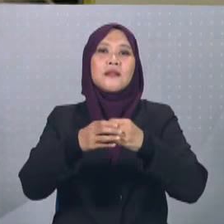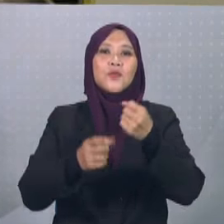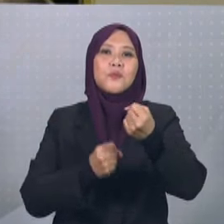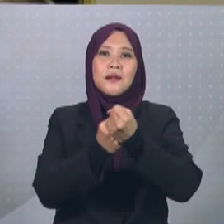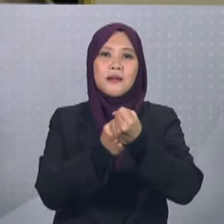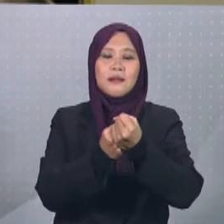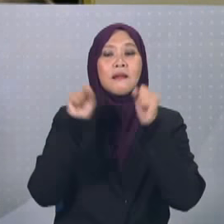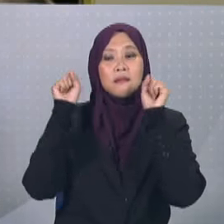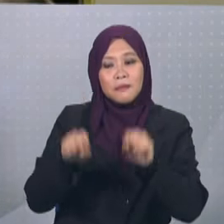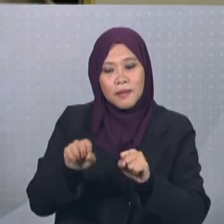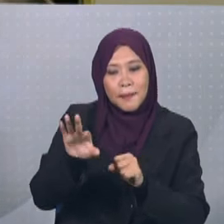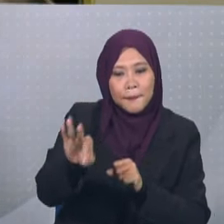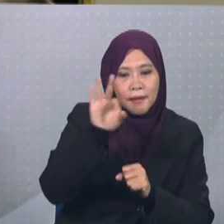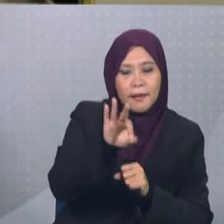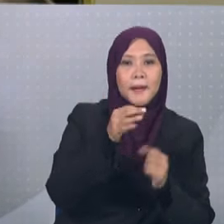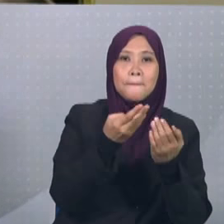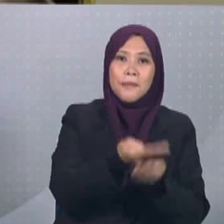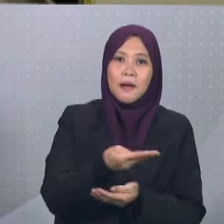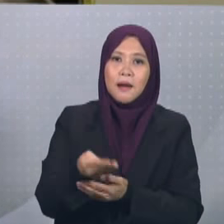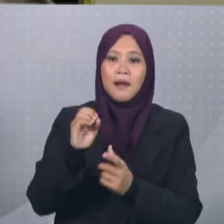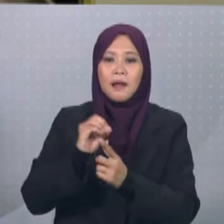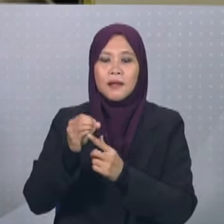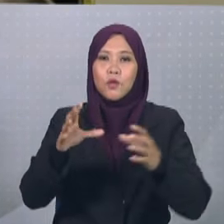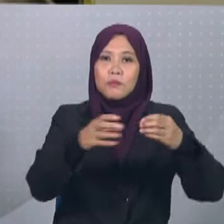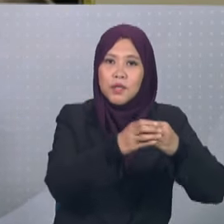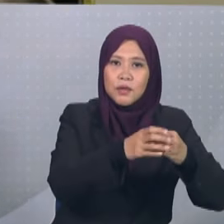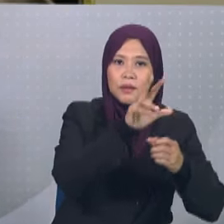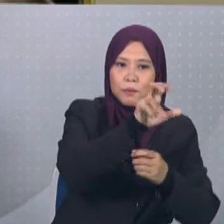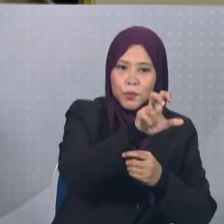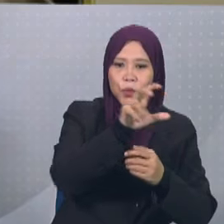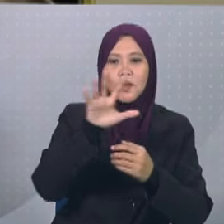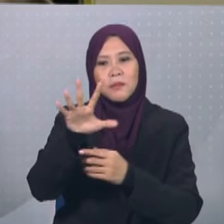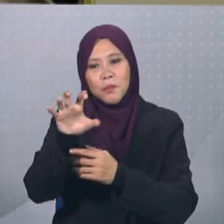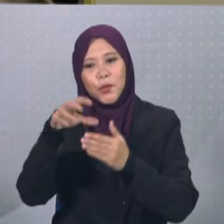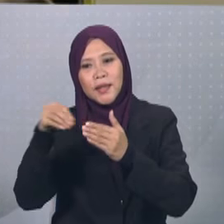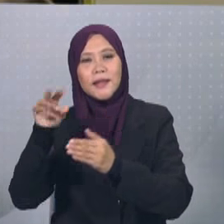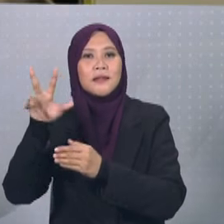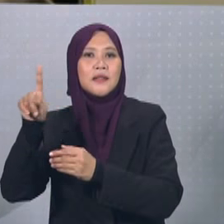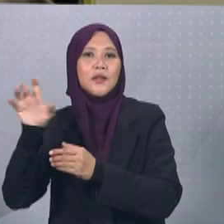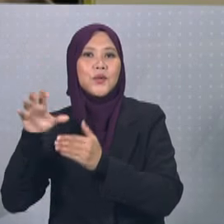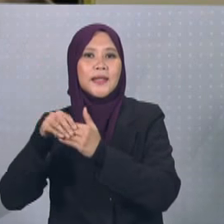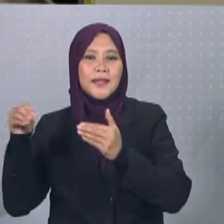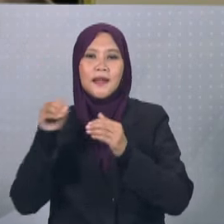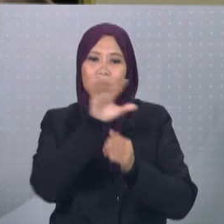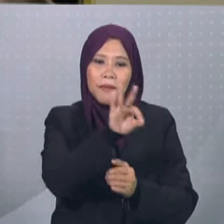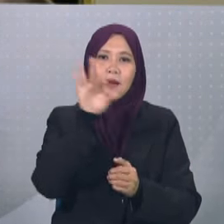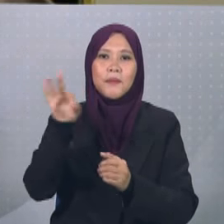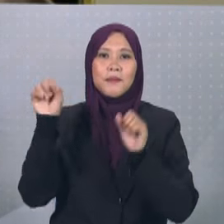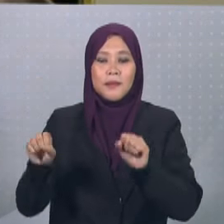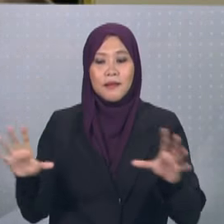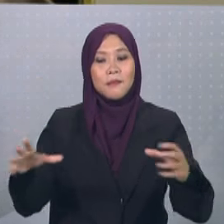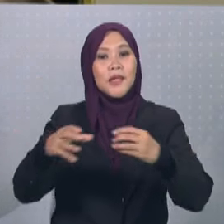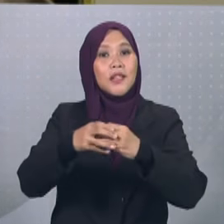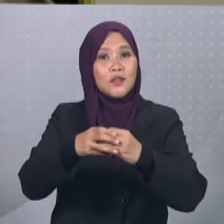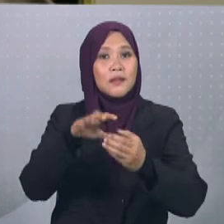boleh pilih barang atau boleh pilih pakej. Pakej RM30, RM50 atau RM100. Dan pakej tu dah